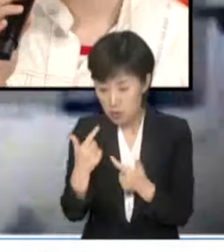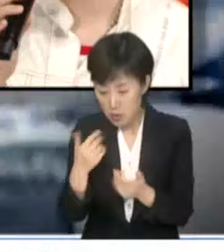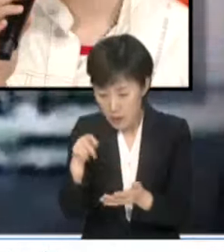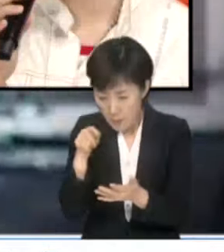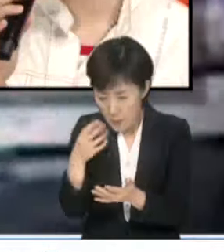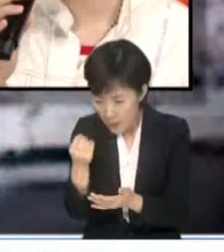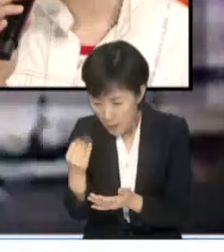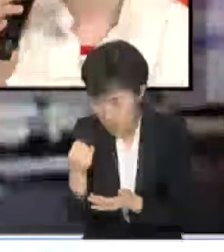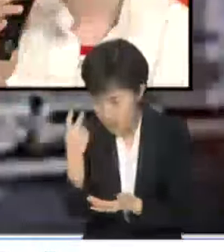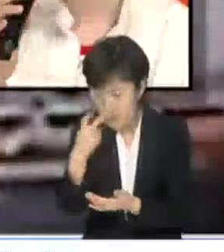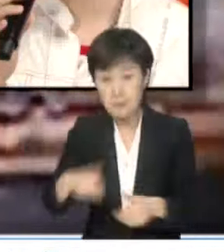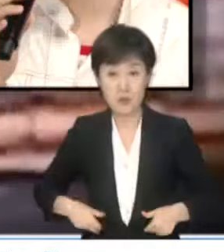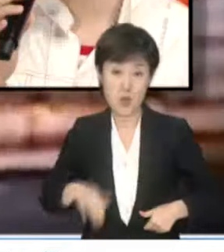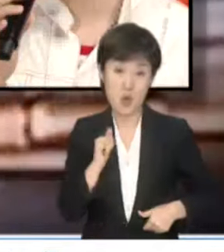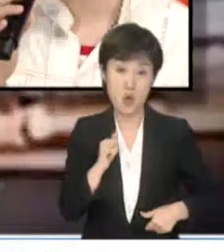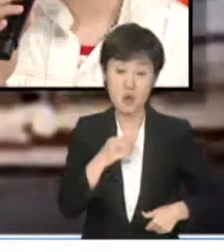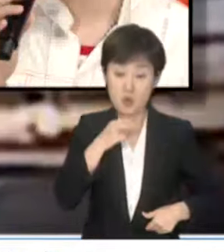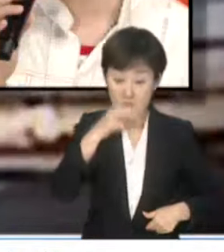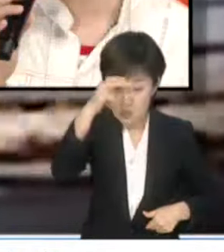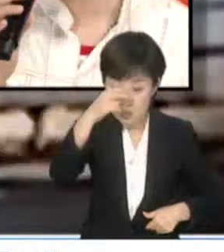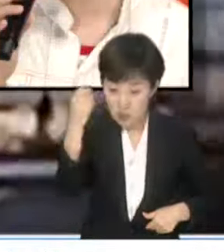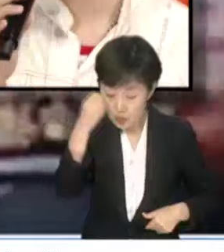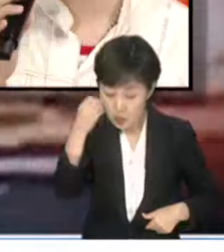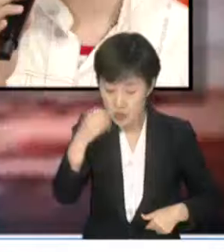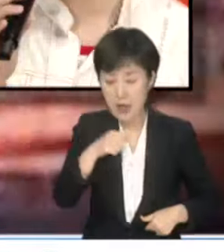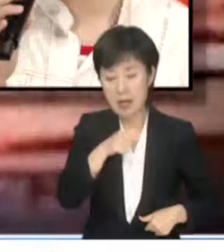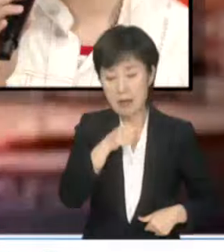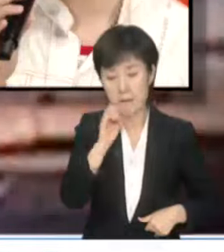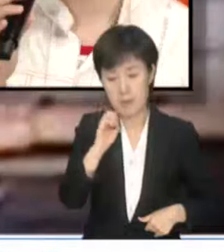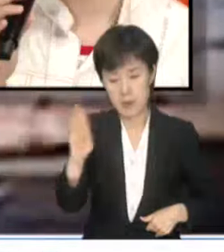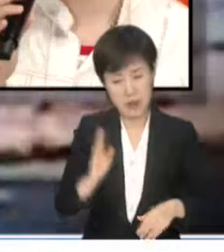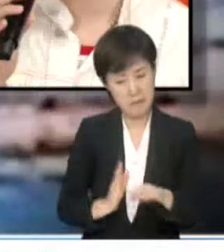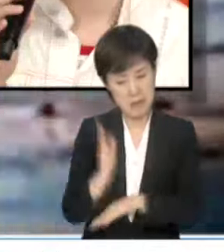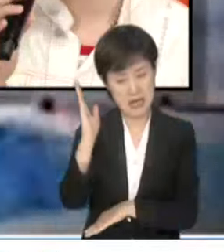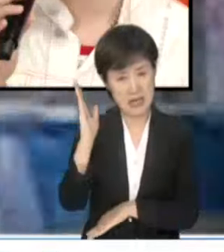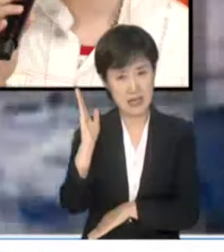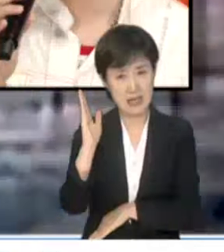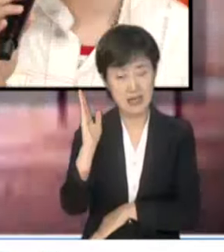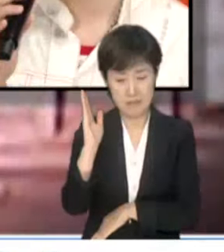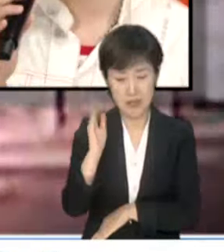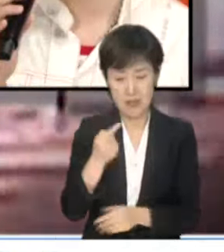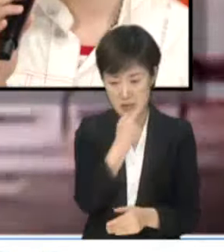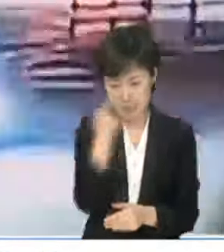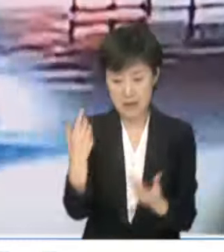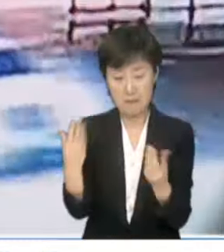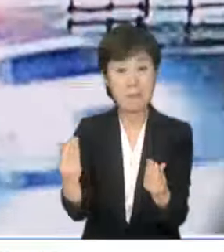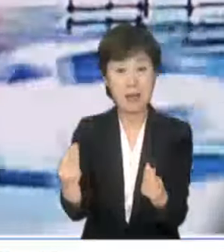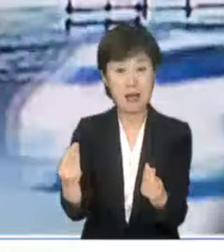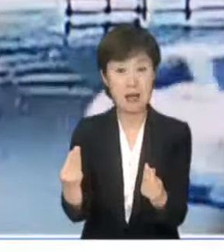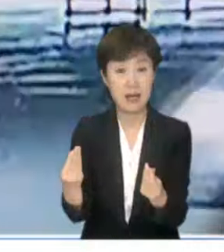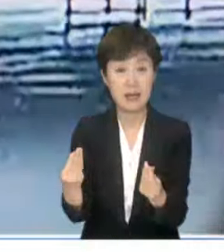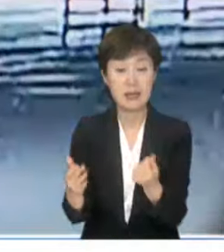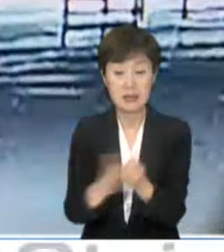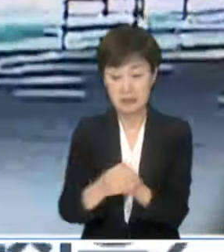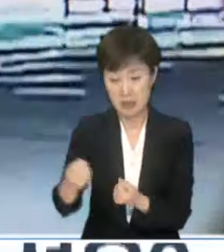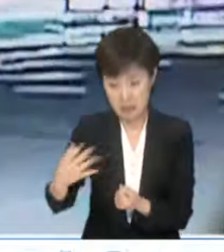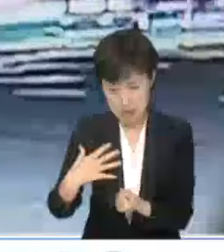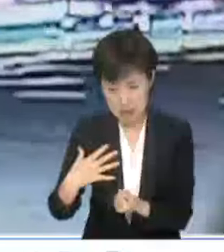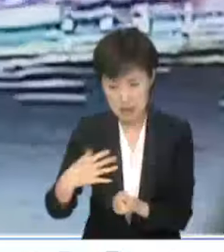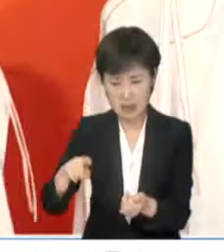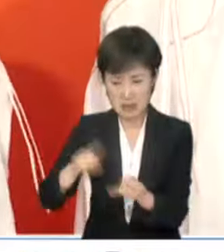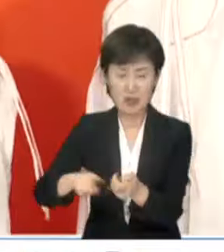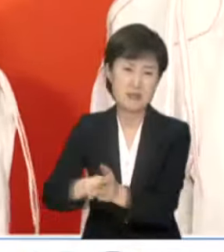밝혀내는 문제고 또 혈중 알코올 농도가 이미 맥주 한 잔을 초과하는 수치로 이미 과학적으로 확인이 됐기 때문에 이 진술을 그대로